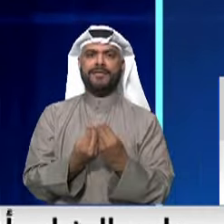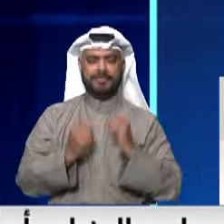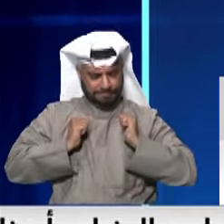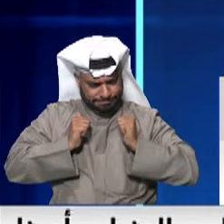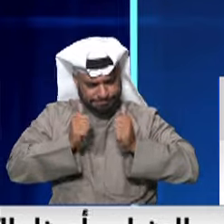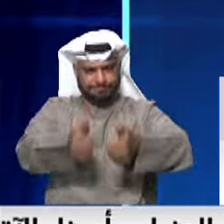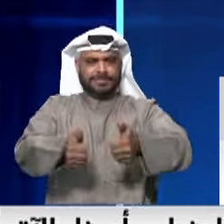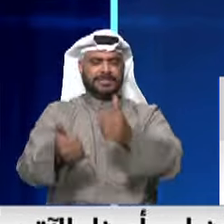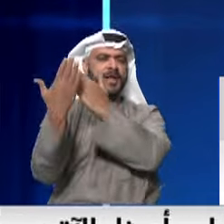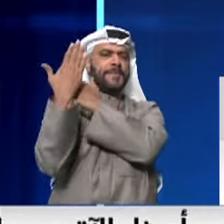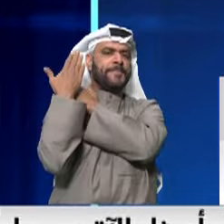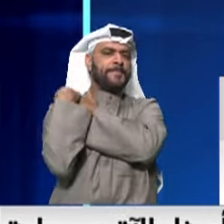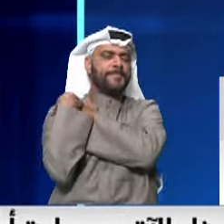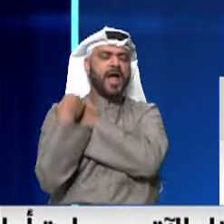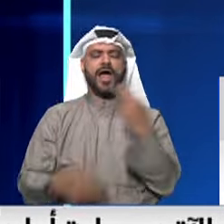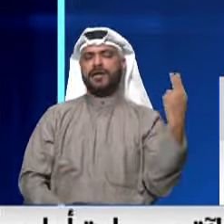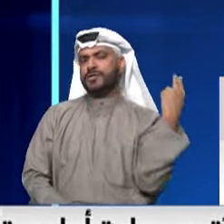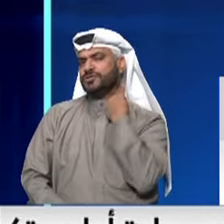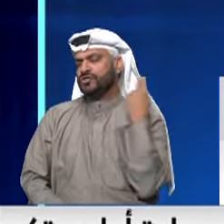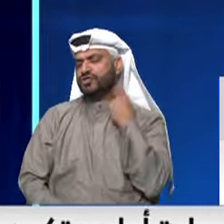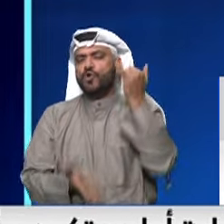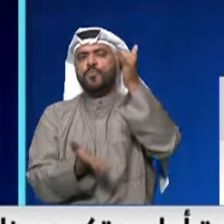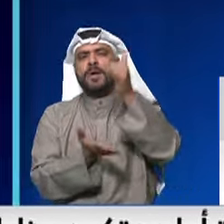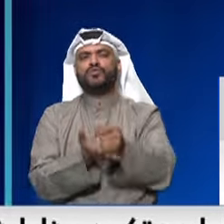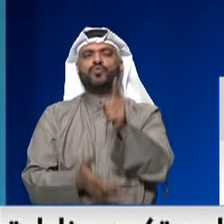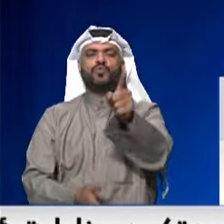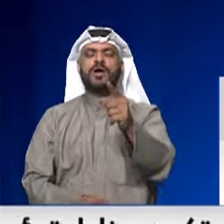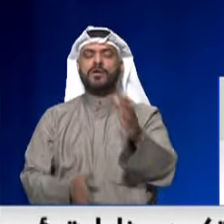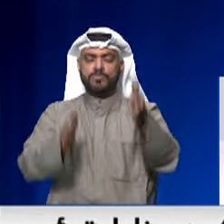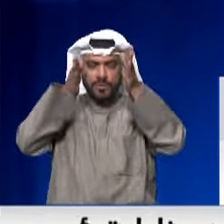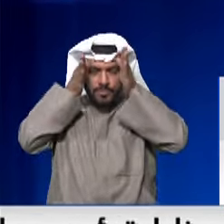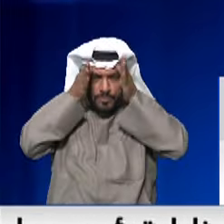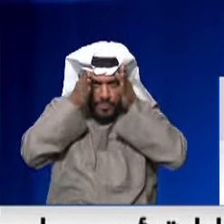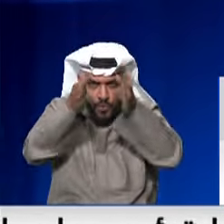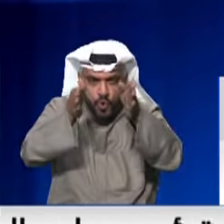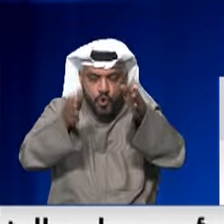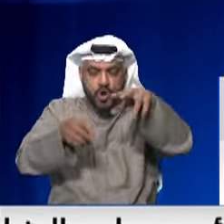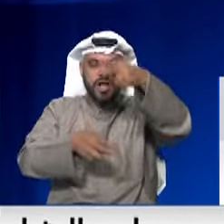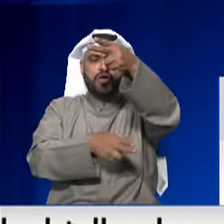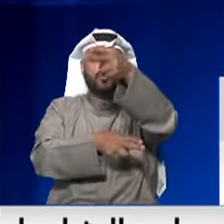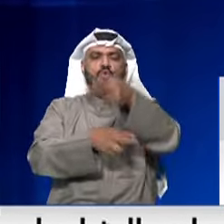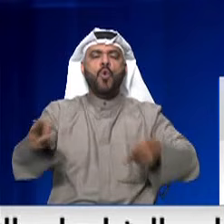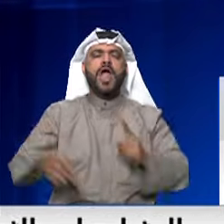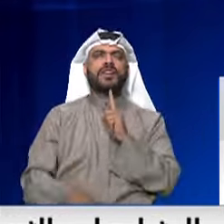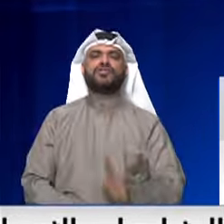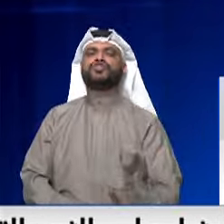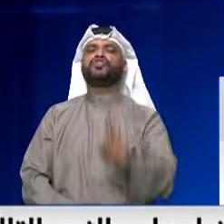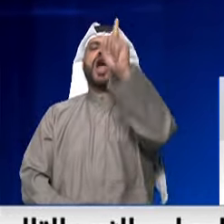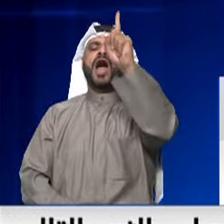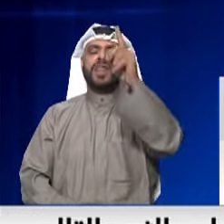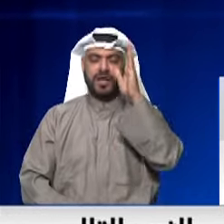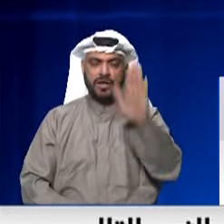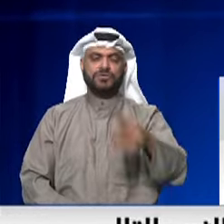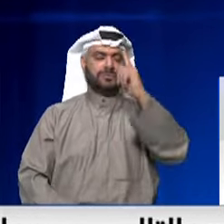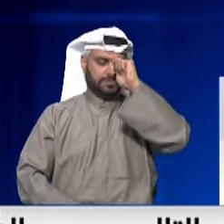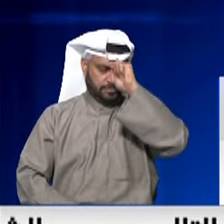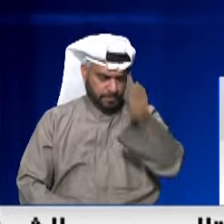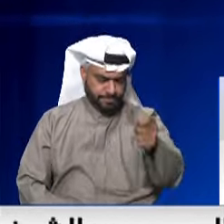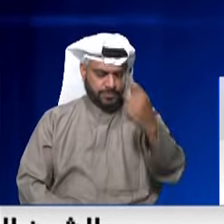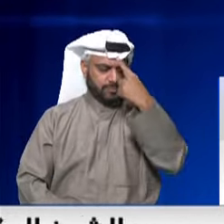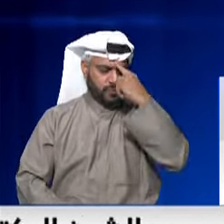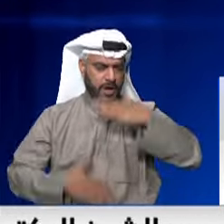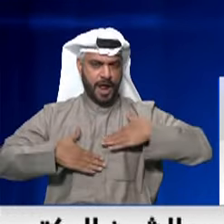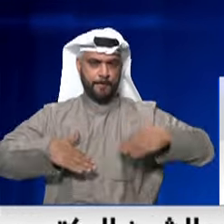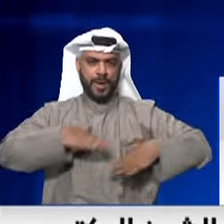المسؤولية الوطنية التي كلفنا بها، واضعين نصب أعيننا أن نكون عند حسن ظن سموكم حفظكم